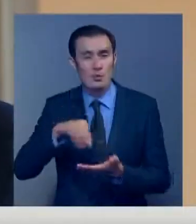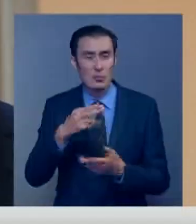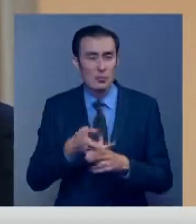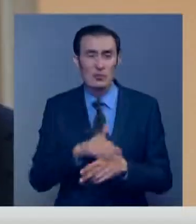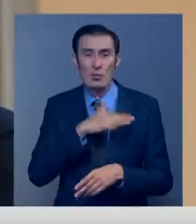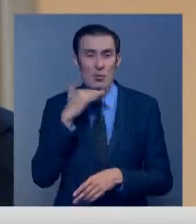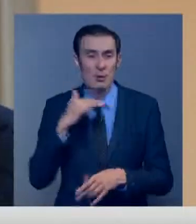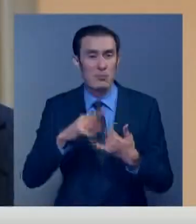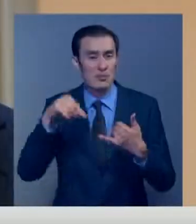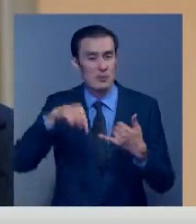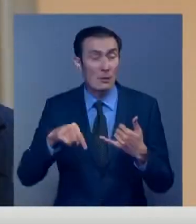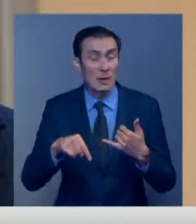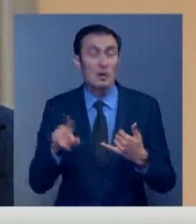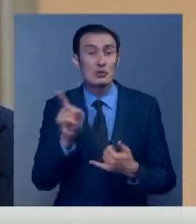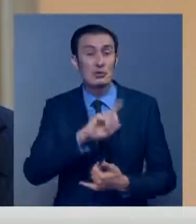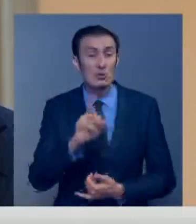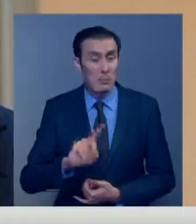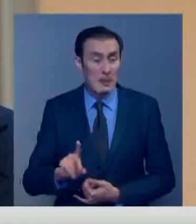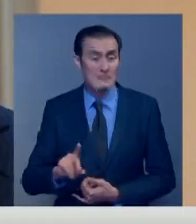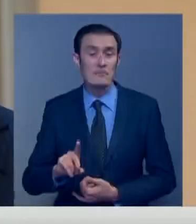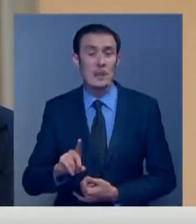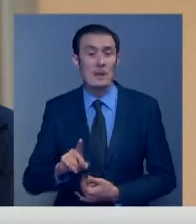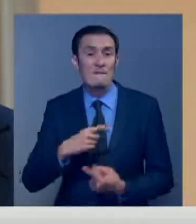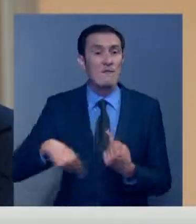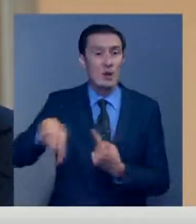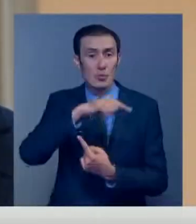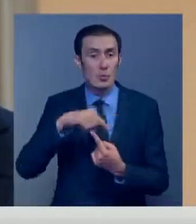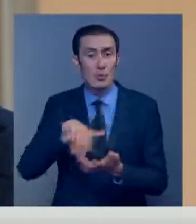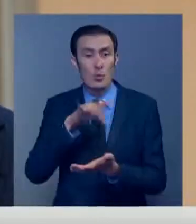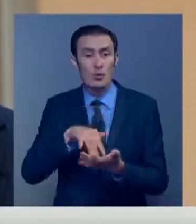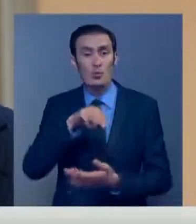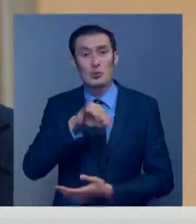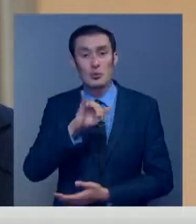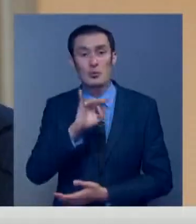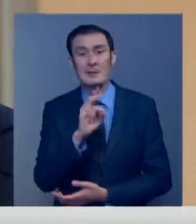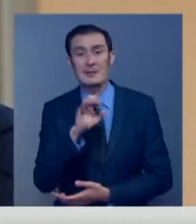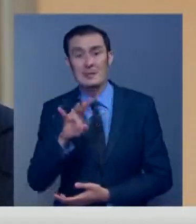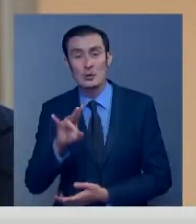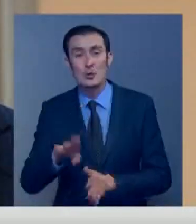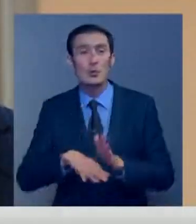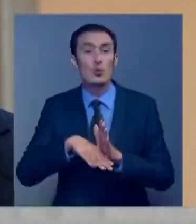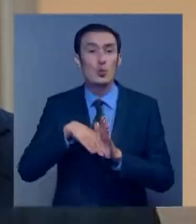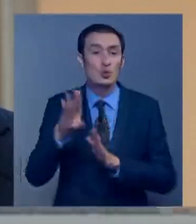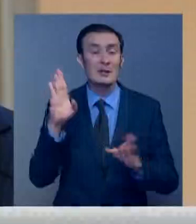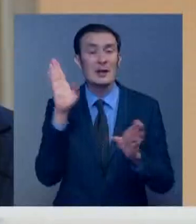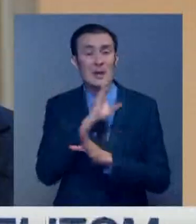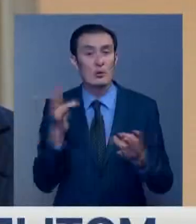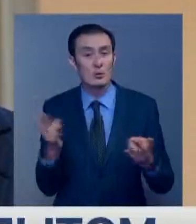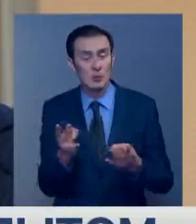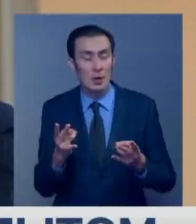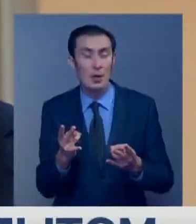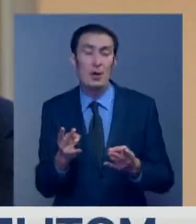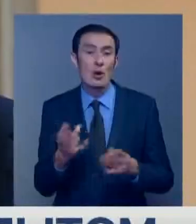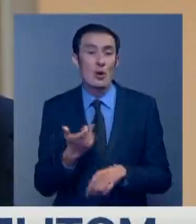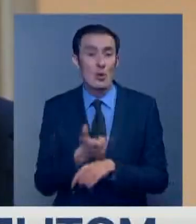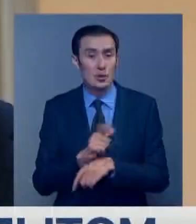обильных солью почв, для того, чтобы вокруг Туркестана и в этом регионе улучшить, так сказать, климат. Здесь есть очень